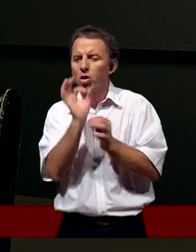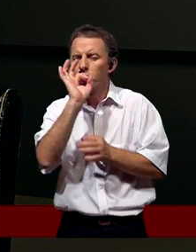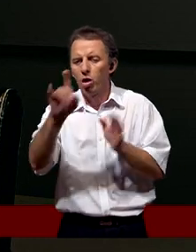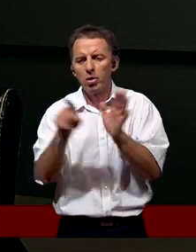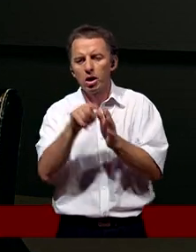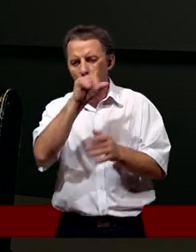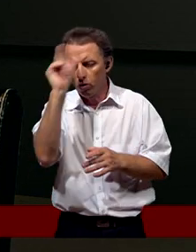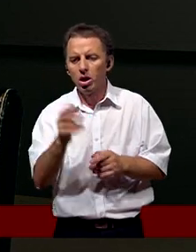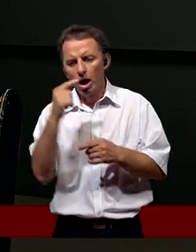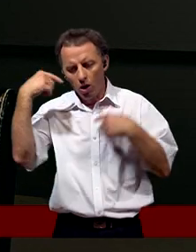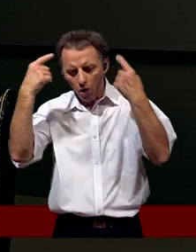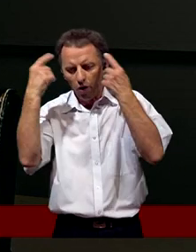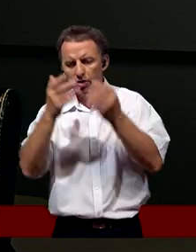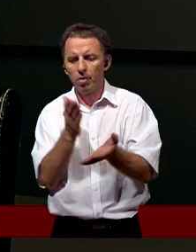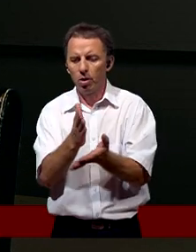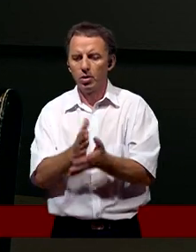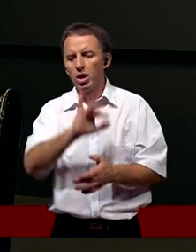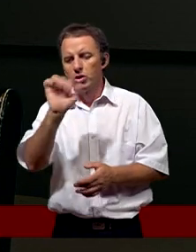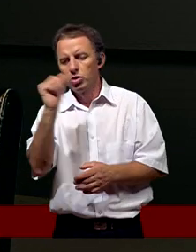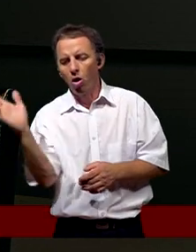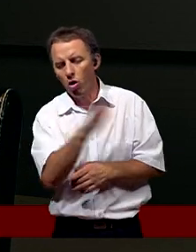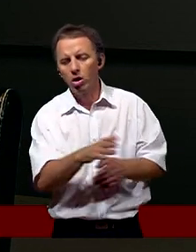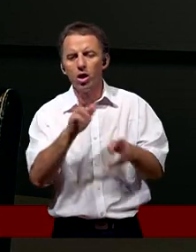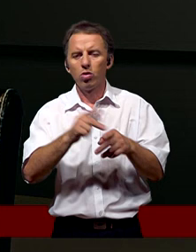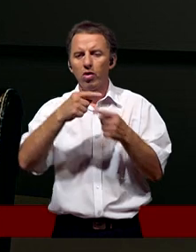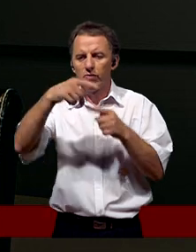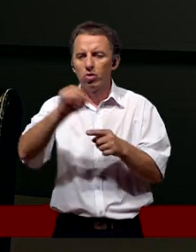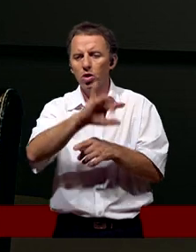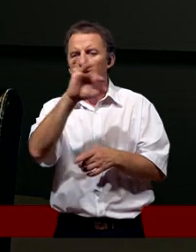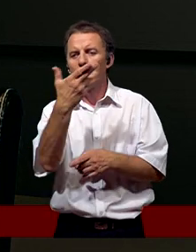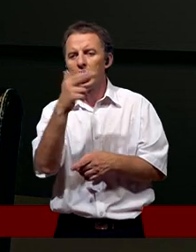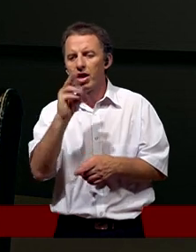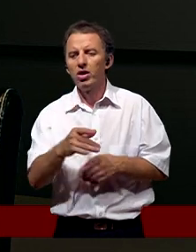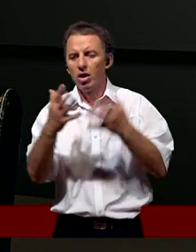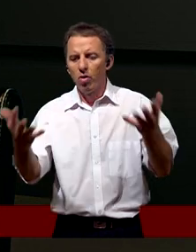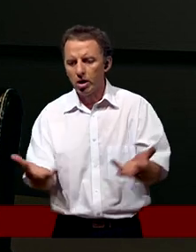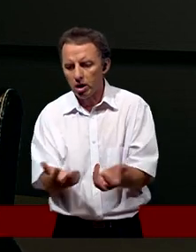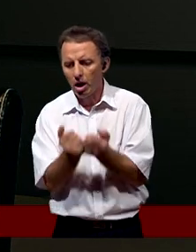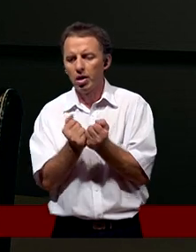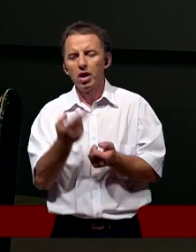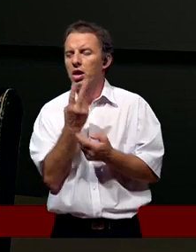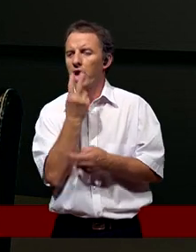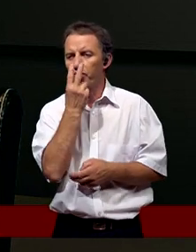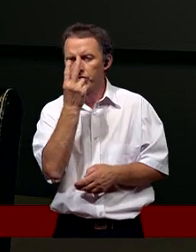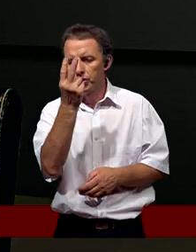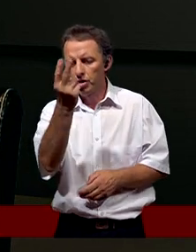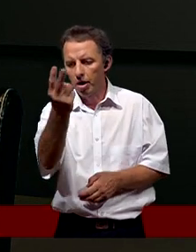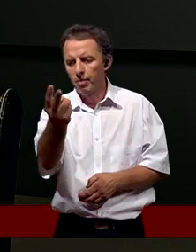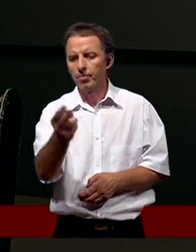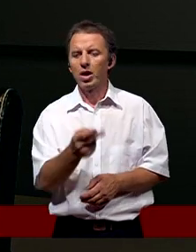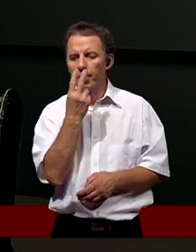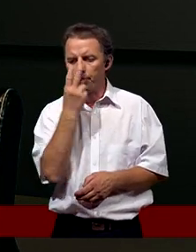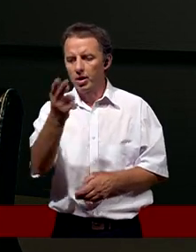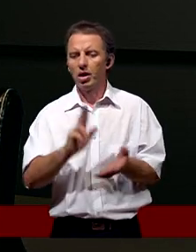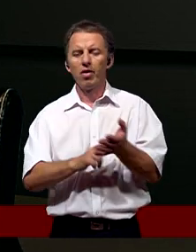dla swoich ludzi, czy nawet dla obcych, jak na przykład Jonasz w Niniwie, prawda? Który Bóg cały czas chciał ich ratować. A chociaż my tego nie widzimy,